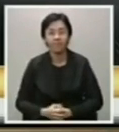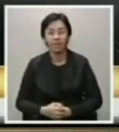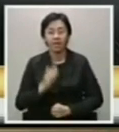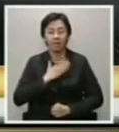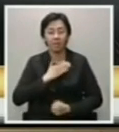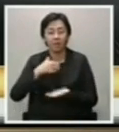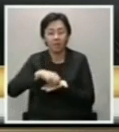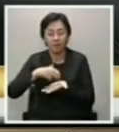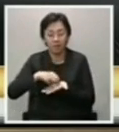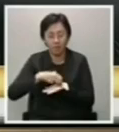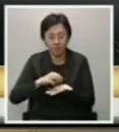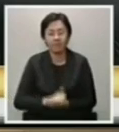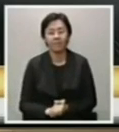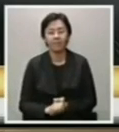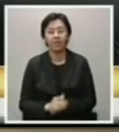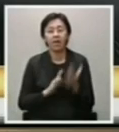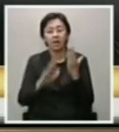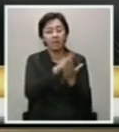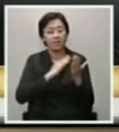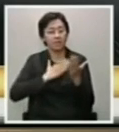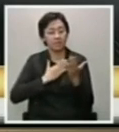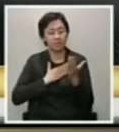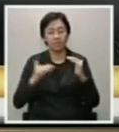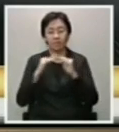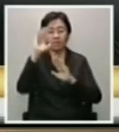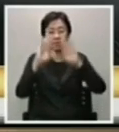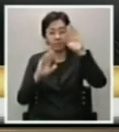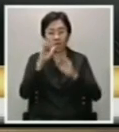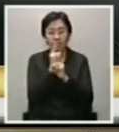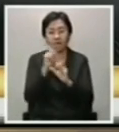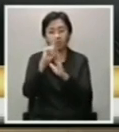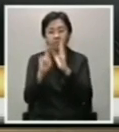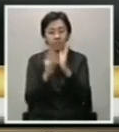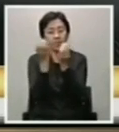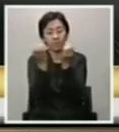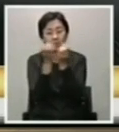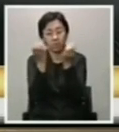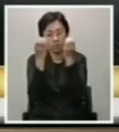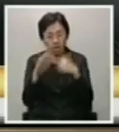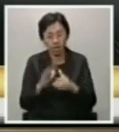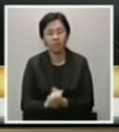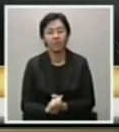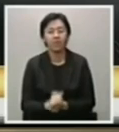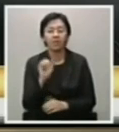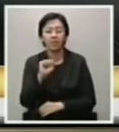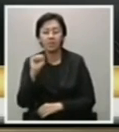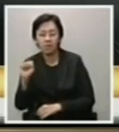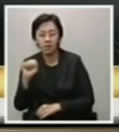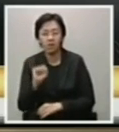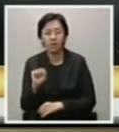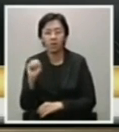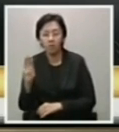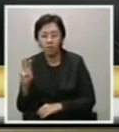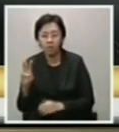นผมจะกราบเรียนว่าเมื่อประเทศเรานั้นเข้าสู่กระบวนการประชาธิปไตยตามรัฐธรรมนูญแล้วนะครับไม่ว่าจะสภาผู้แทนผู้ที่สภา